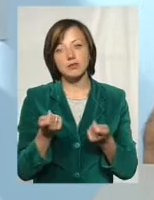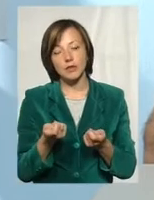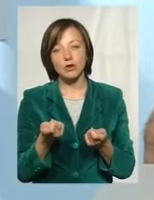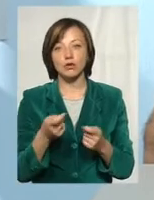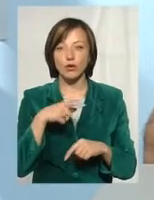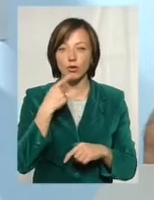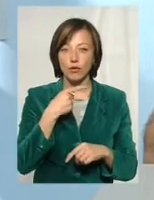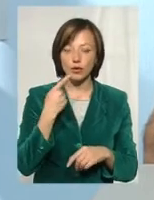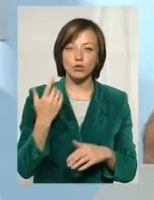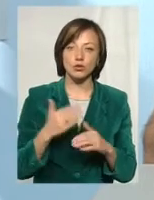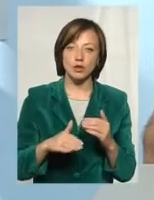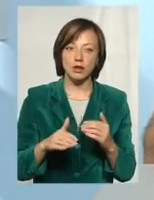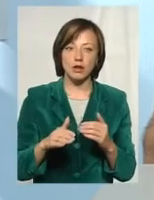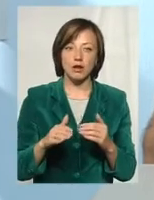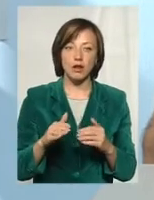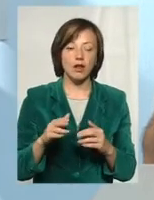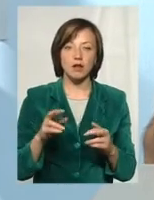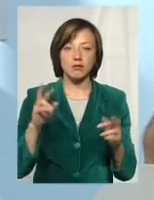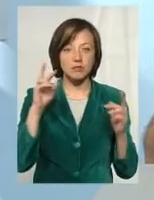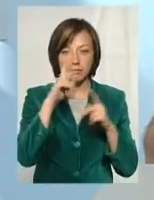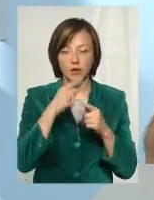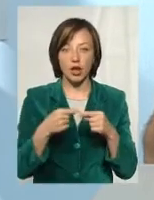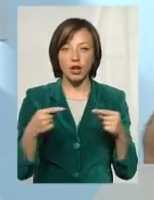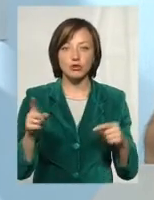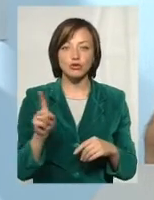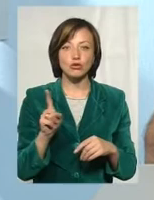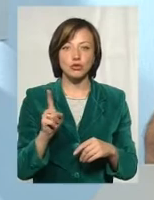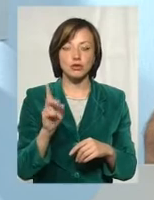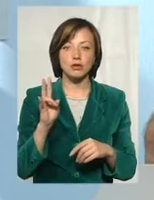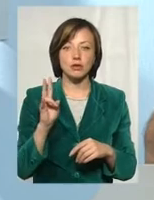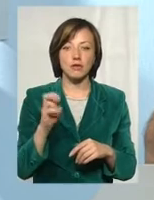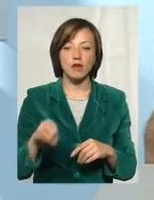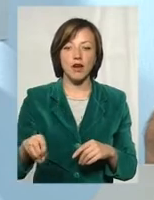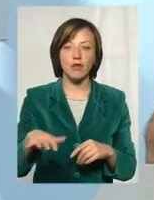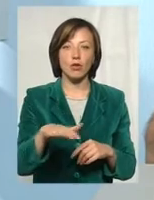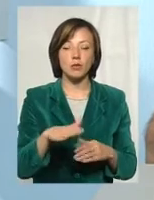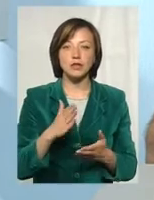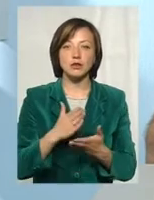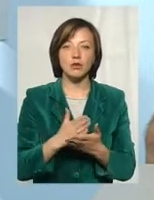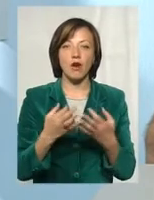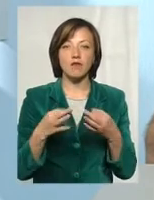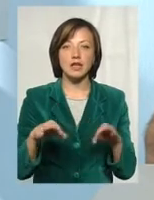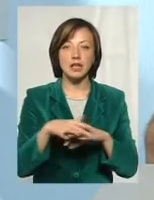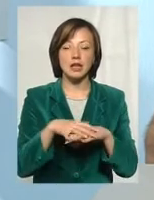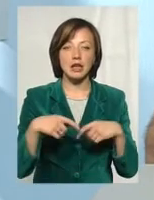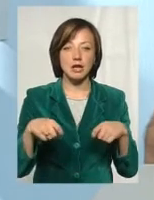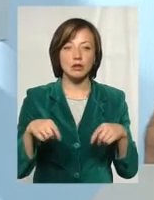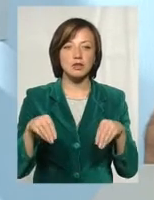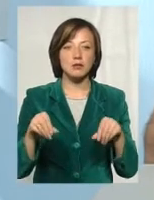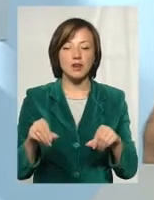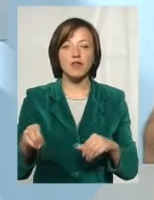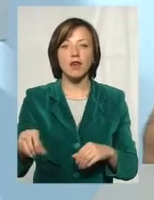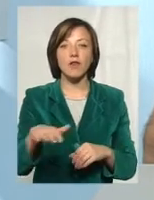трошки говорить вже і неправдиві речі, що в Європі існує вільний ринок землі. В